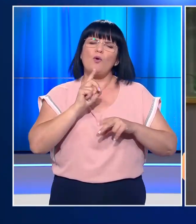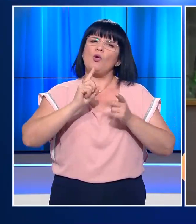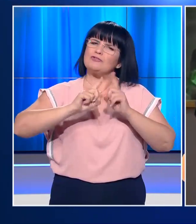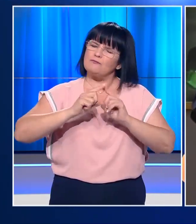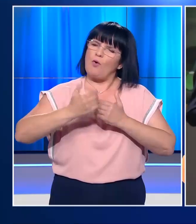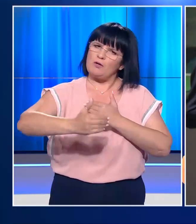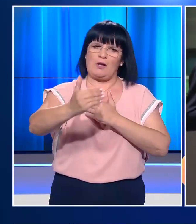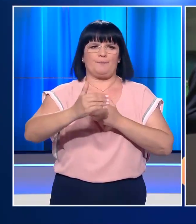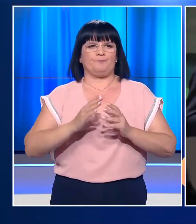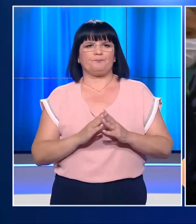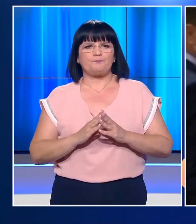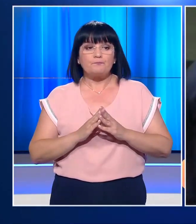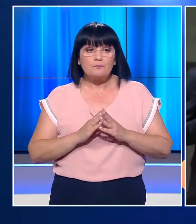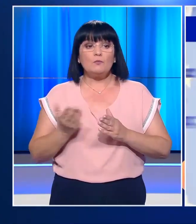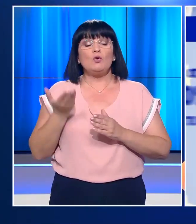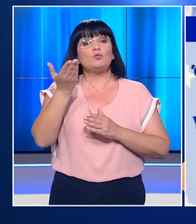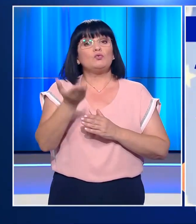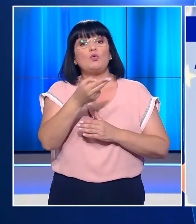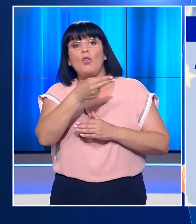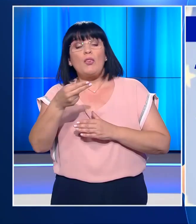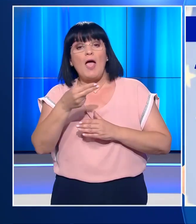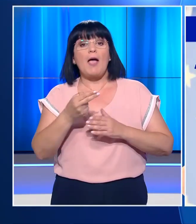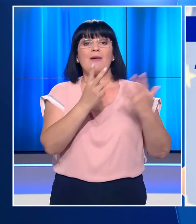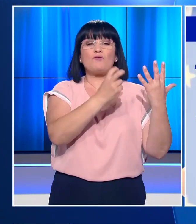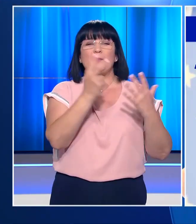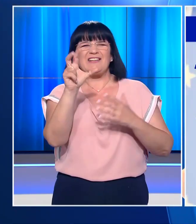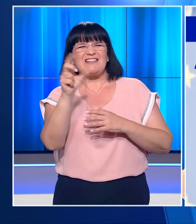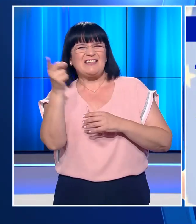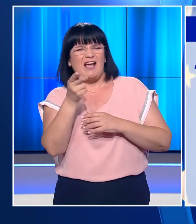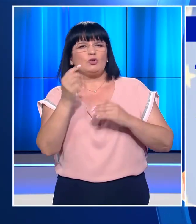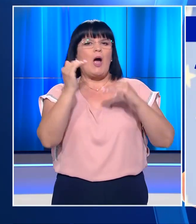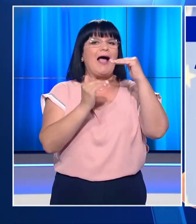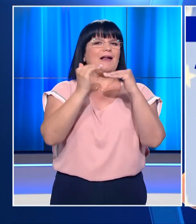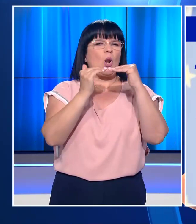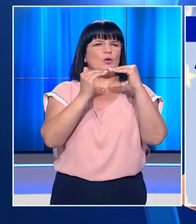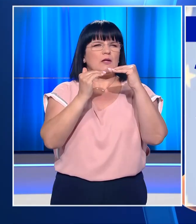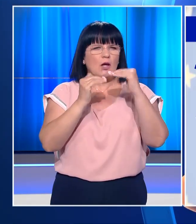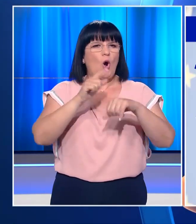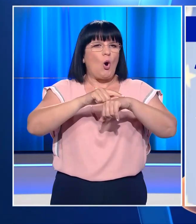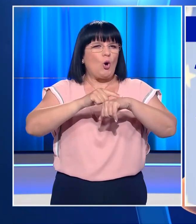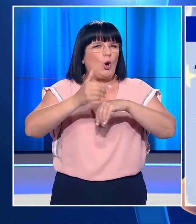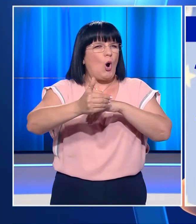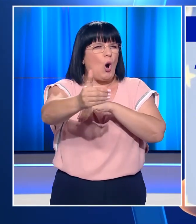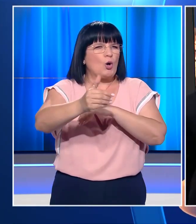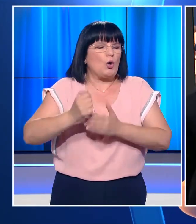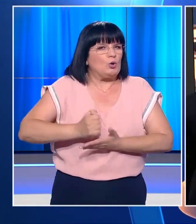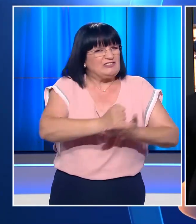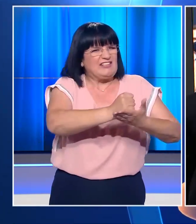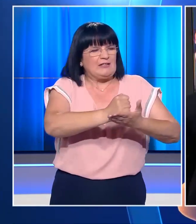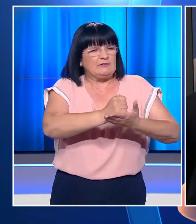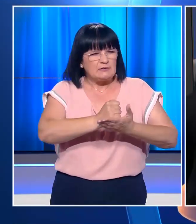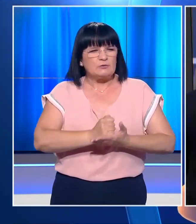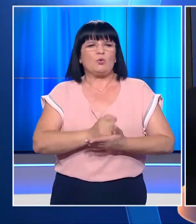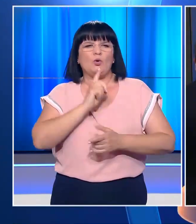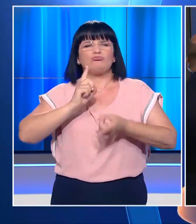ίδιο τείχος απόρριψης προσκρούει και το ζήτημα της αναλογίας 70-30% που αφορά στο ύψος και στο χρόνο απόδοσης των ενισχύσεων. Μεγάλο